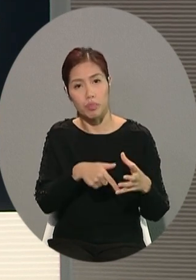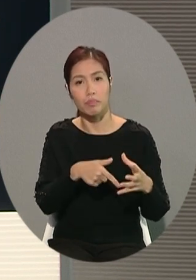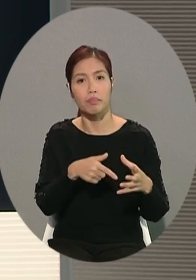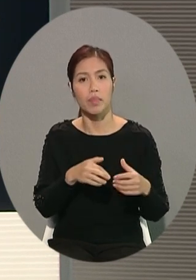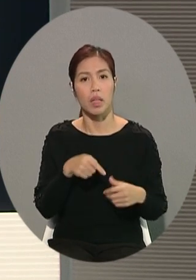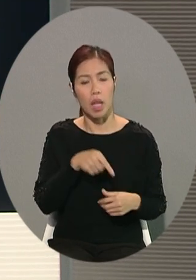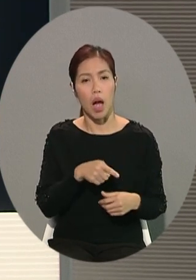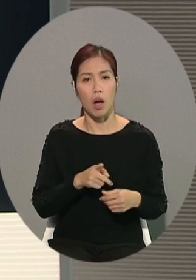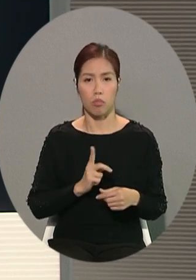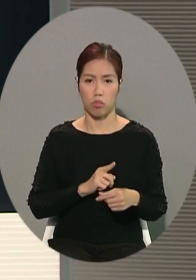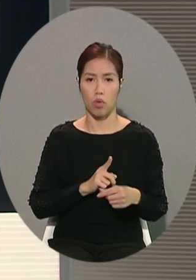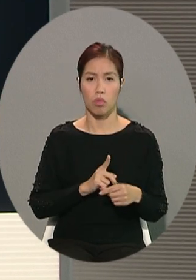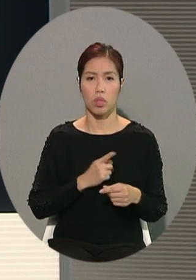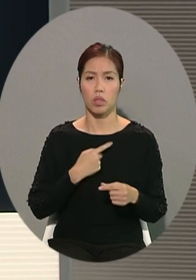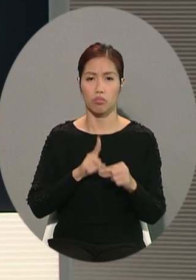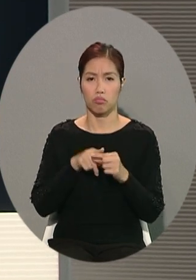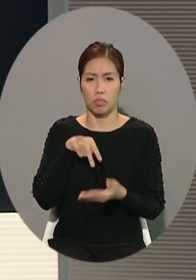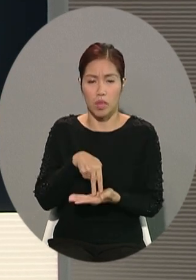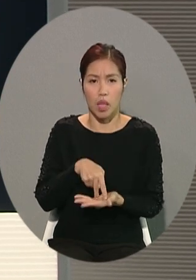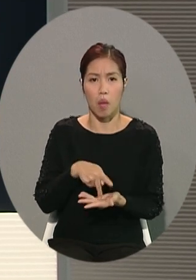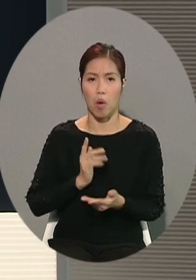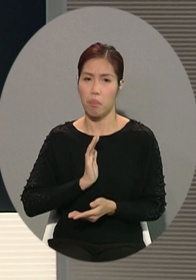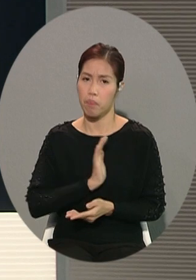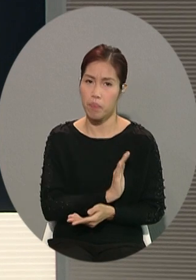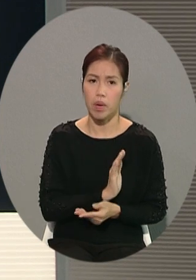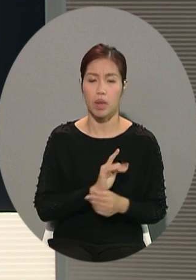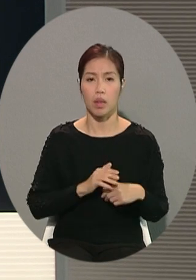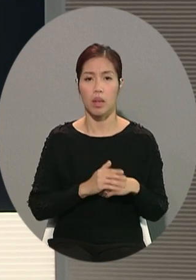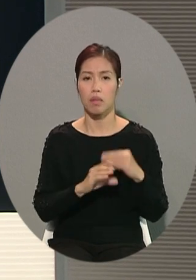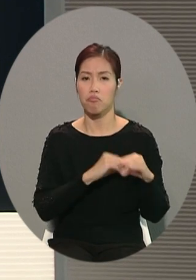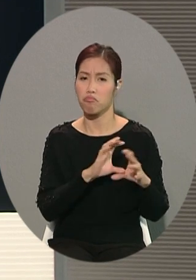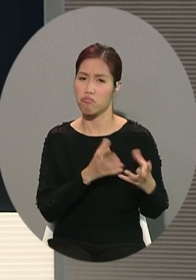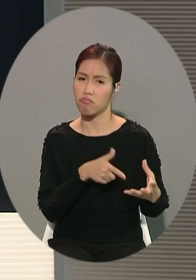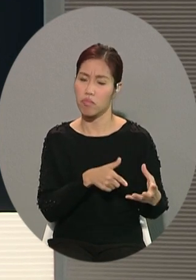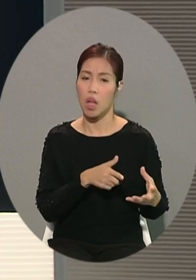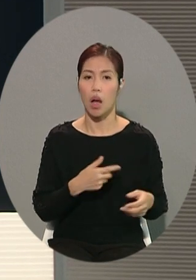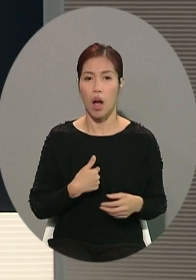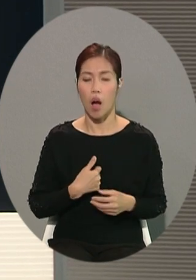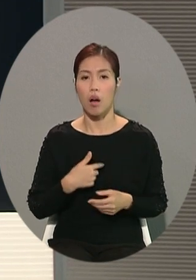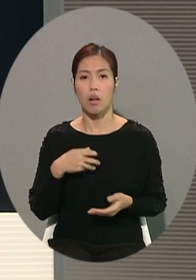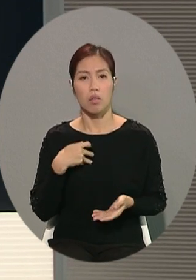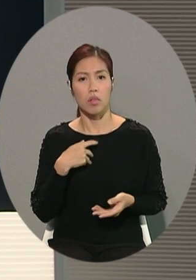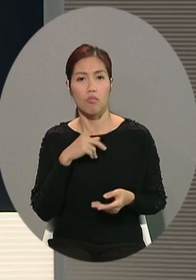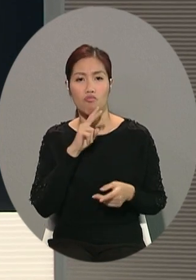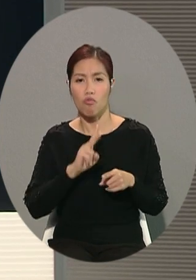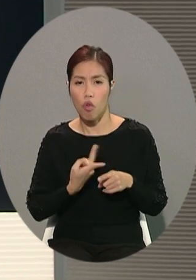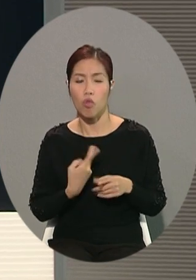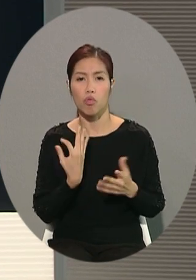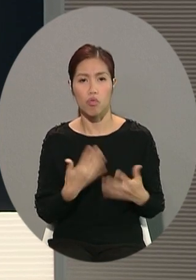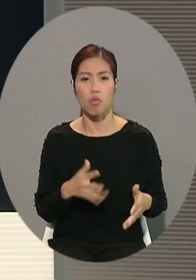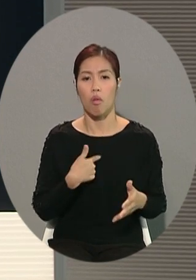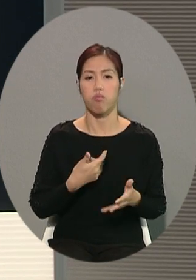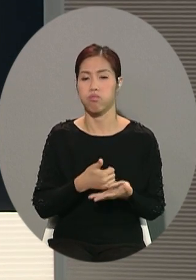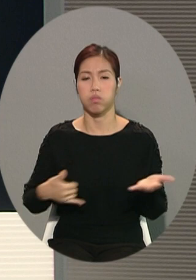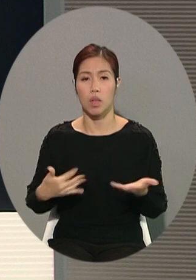個立場偏向中間，太建制。我喺加入兩三個月之後咧，我就割席離開。今時今日，我喺